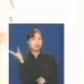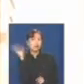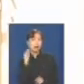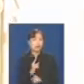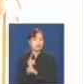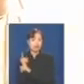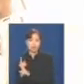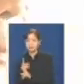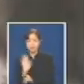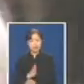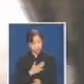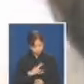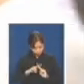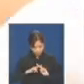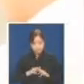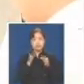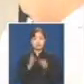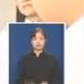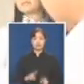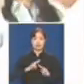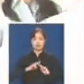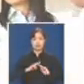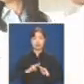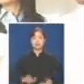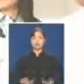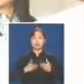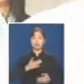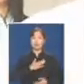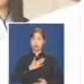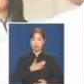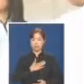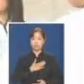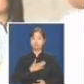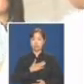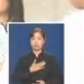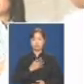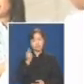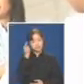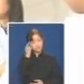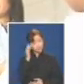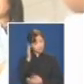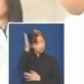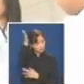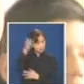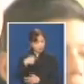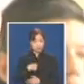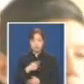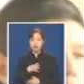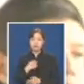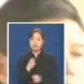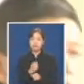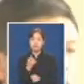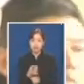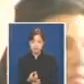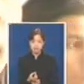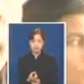ตคือชีวิตเราเพราะฉะนั้นเราต้องพยายามค้นหาให้พบว่าชีวิตเราอยากทำอะไรนะครับเพราะว่าถ้าเราอยากทำอะไรแล้ว